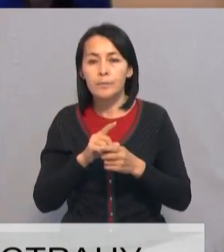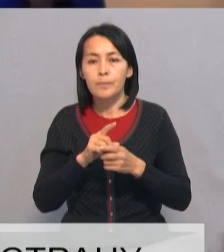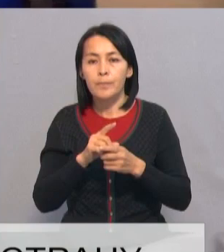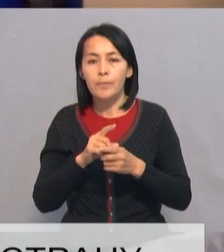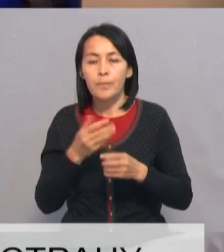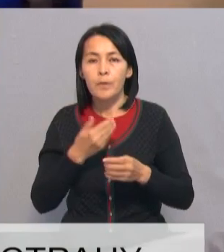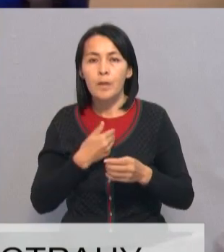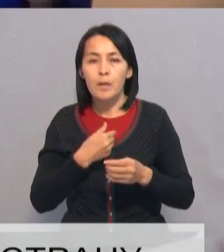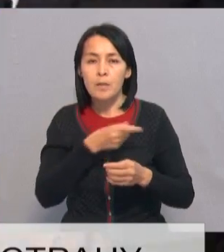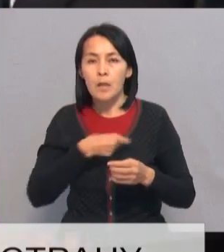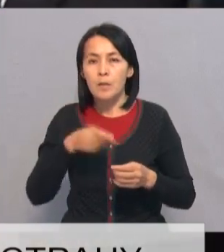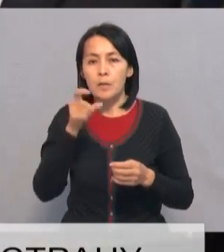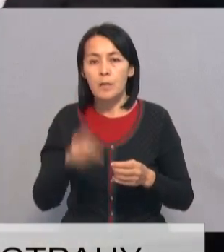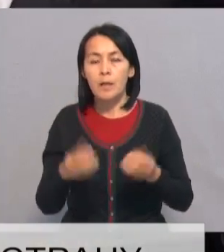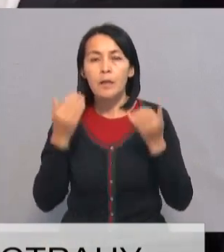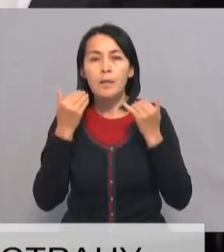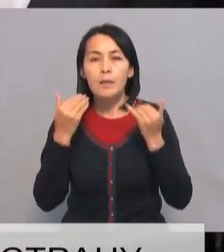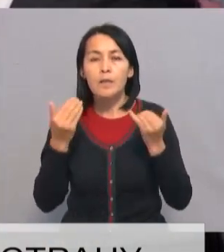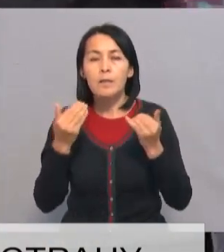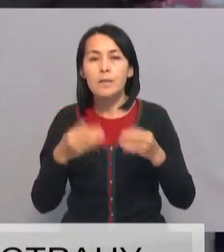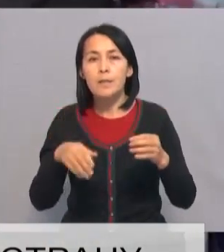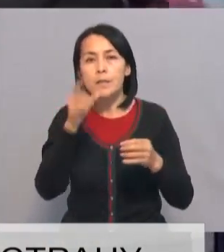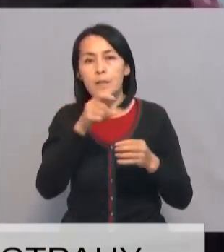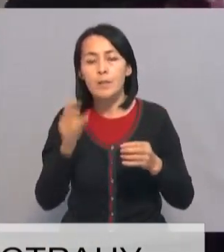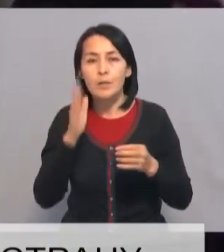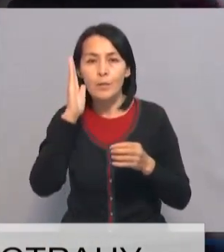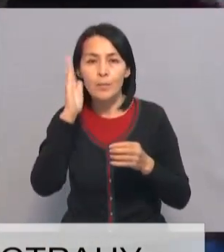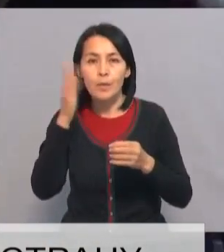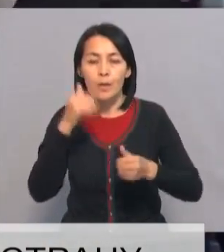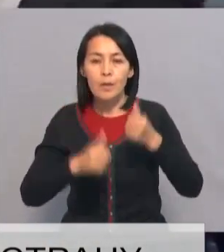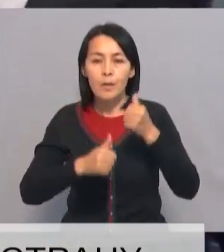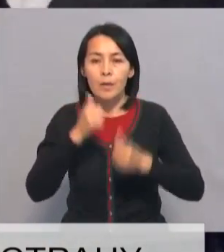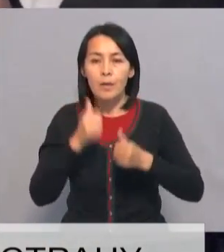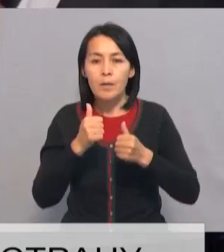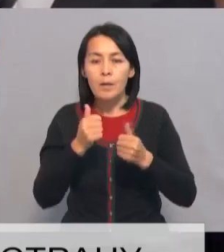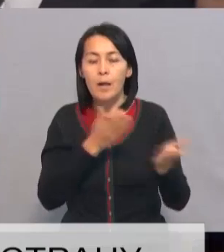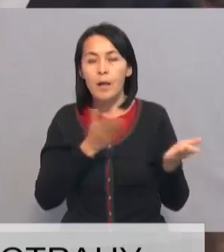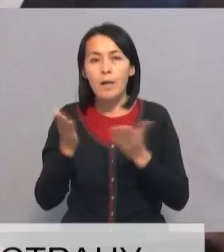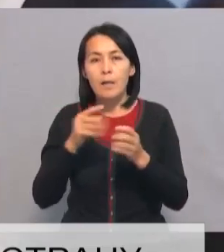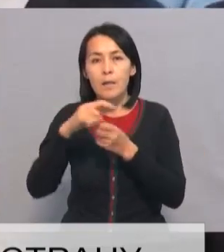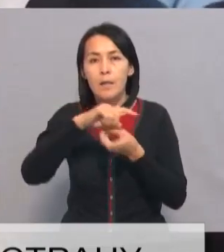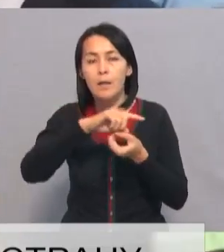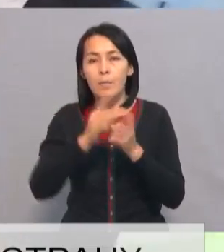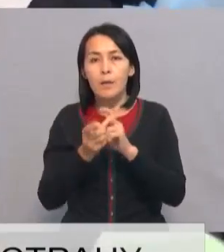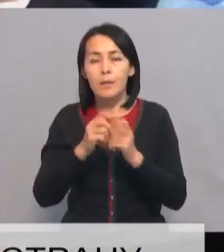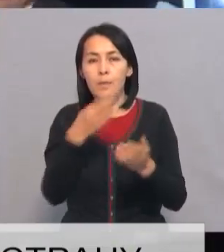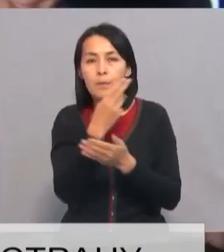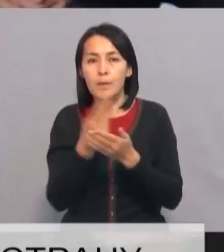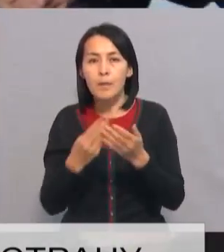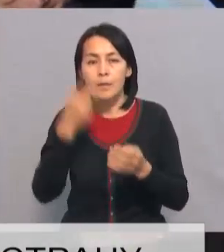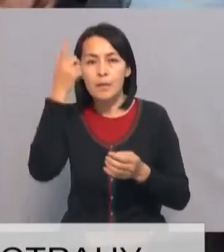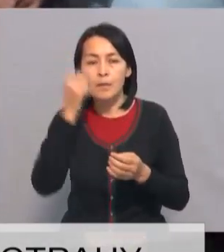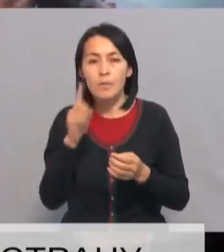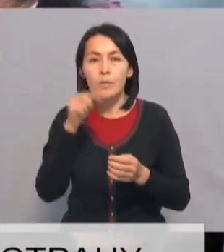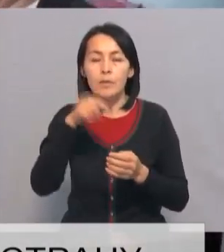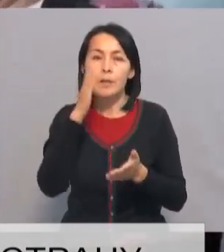вклали нас наши тренера. Теперь наши соотечественники будут соревноваться в карате, борьбе, спортивной гимнастике. Известно,